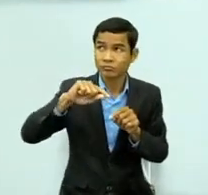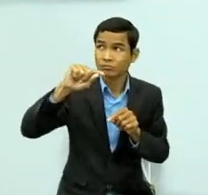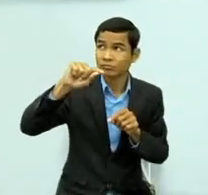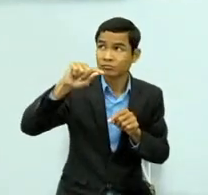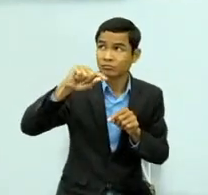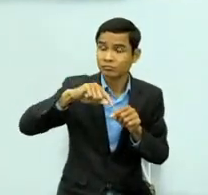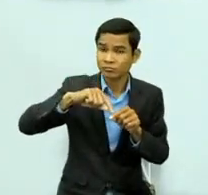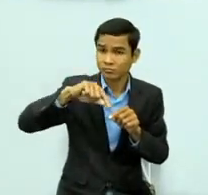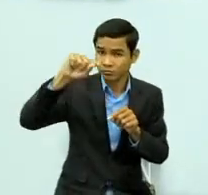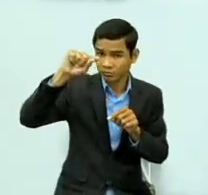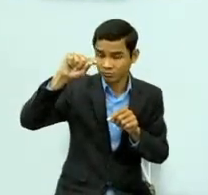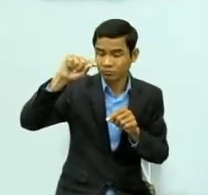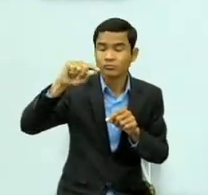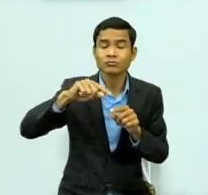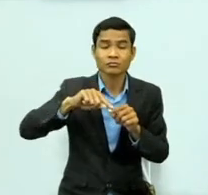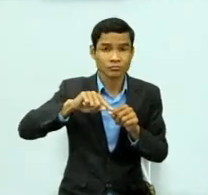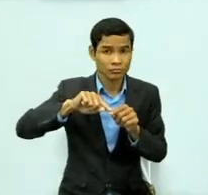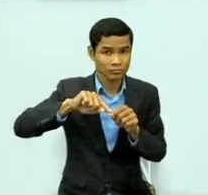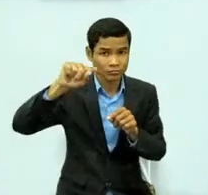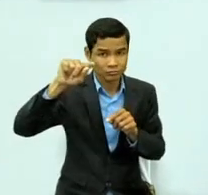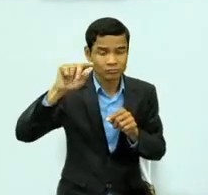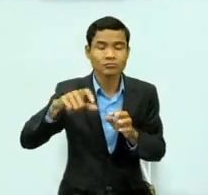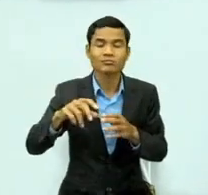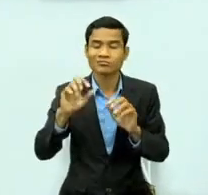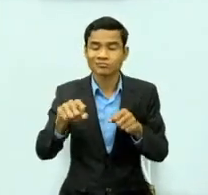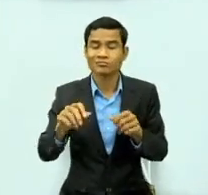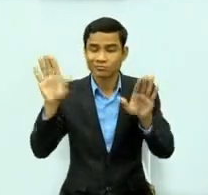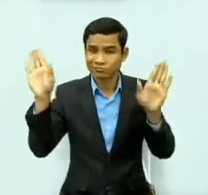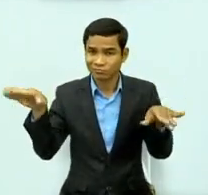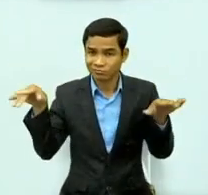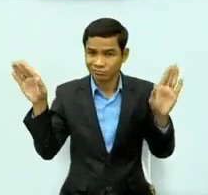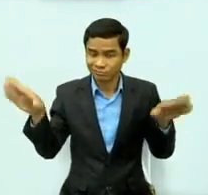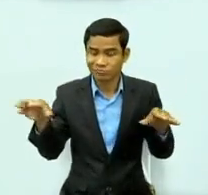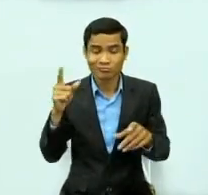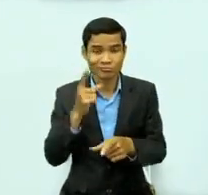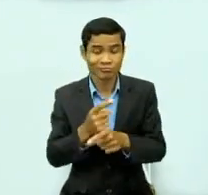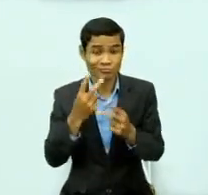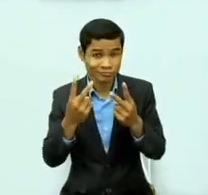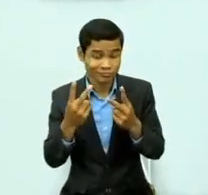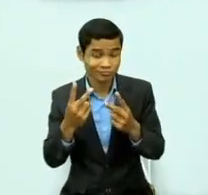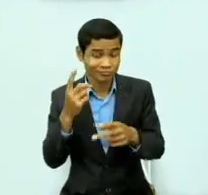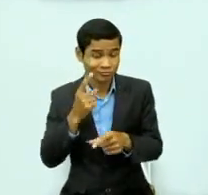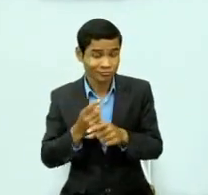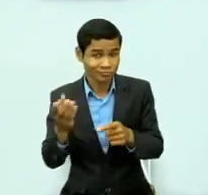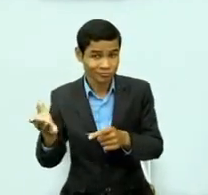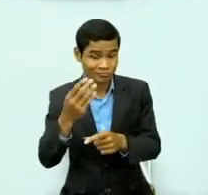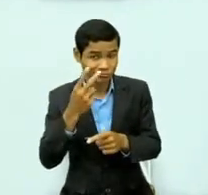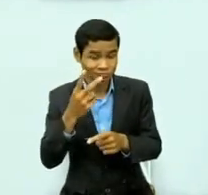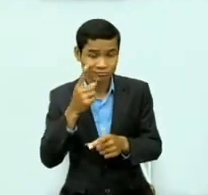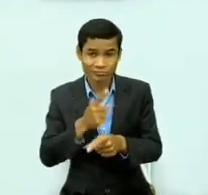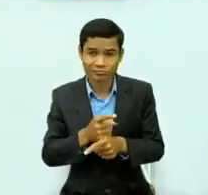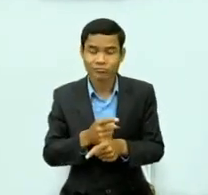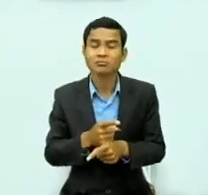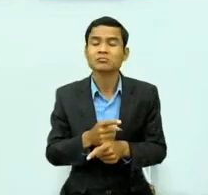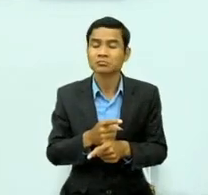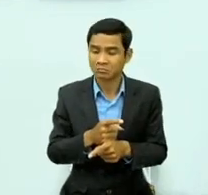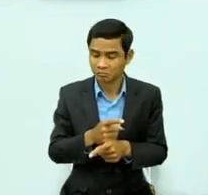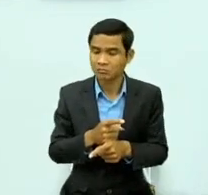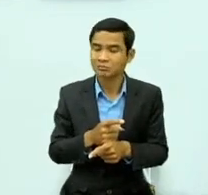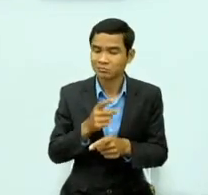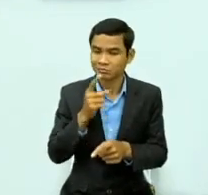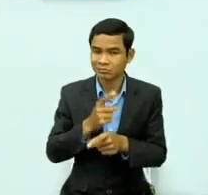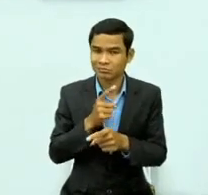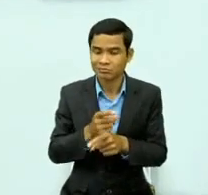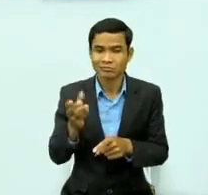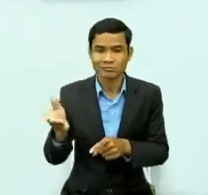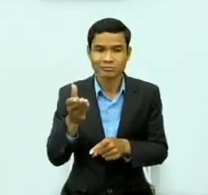រូបហើចាអរគុណកូនកូនកូនត្រឹមត្រូវដែរឬទេផ្ទៀងផ្ទាត់ជាមួយអ្នកគ្រូអំបញ្ញមិញចាត្រឹមត្រូវកូន